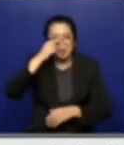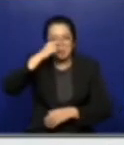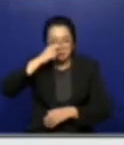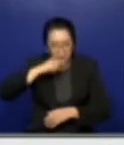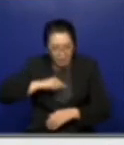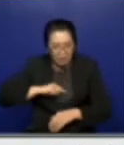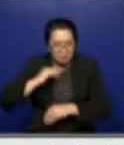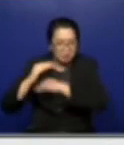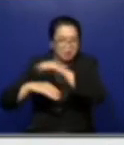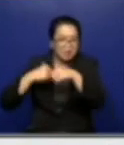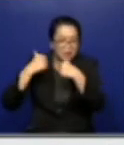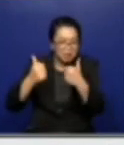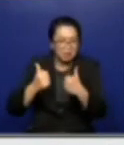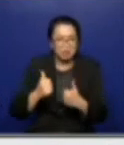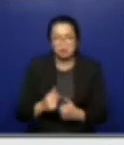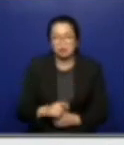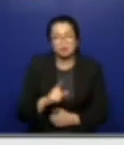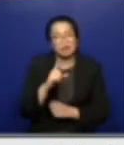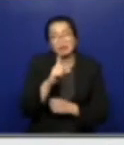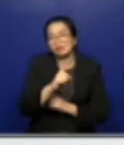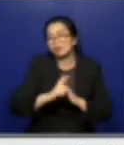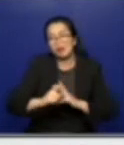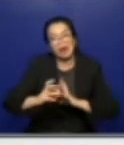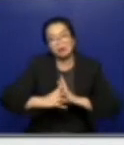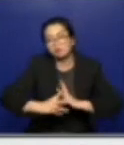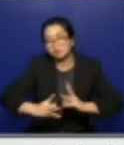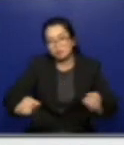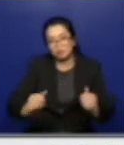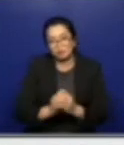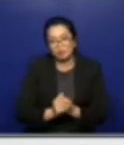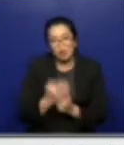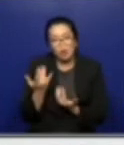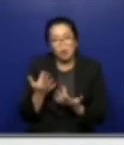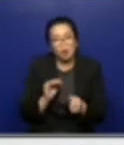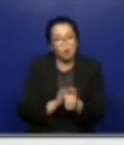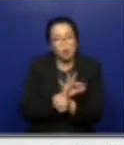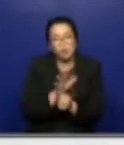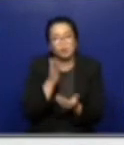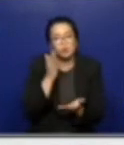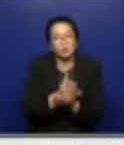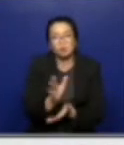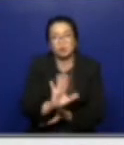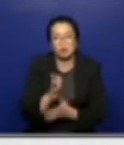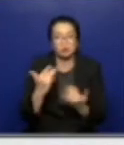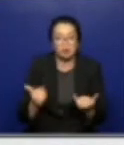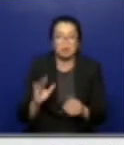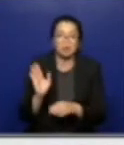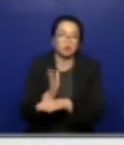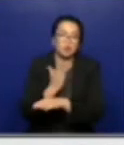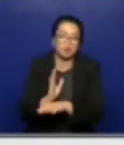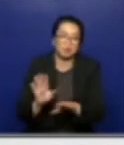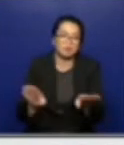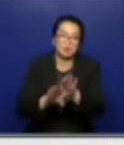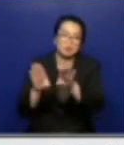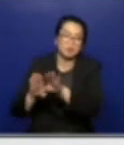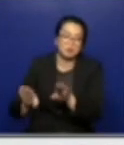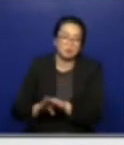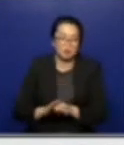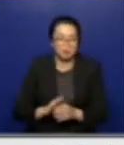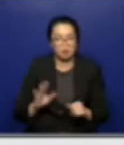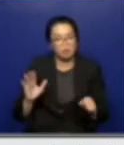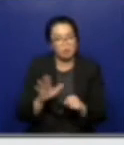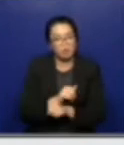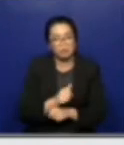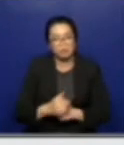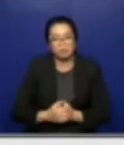หมดแล้วนะครับไม่ต้องรอถึงว่าหลังโควิดแล้วอีกอันนึงครับคือโครงการเราเที่ยวด้วยกันอันนี้หลายท่านก็พูดออกมาแล้วว่